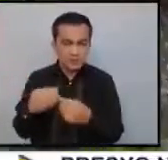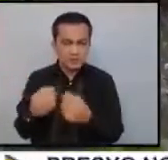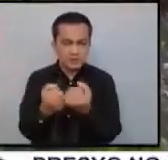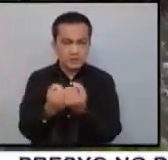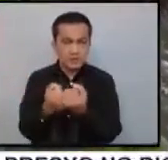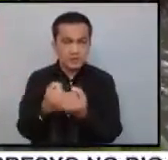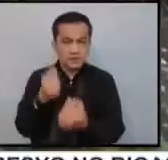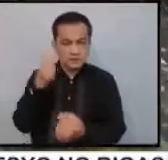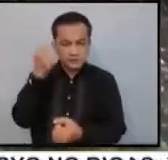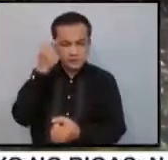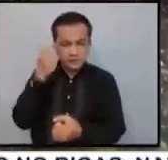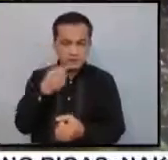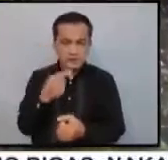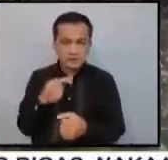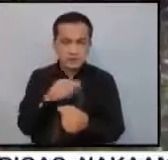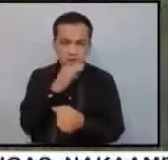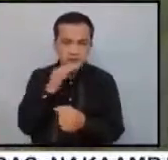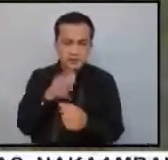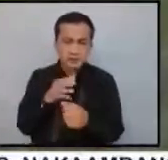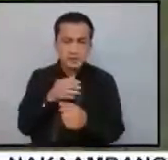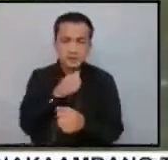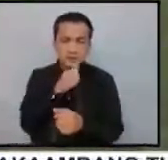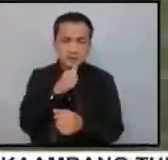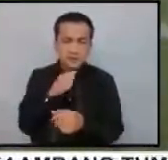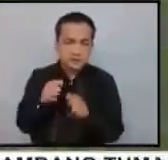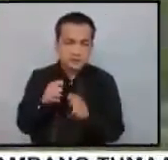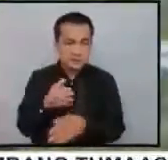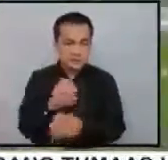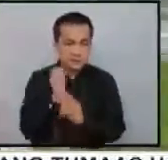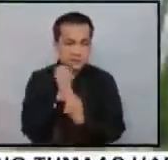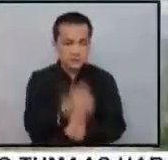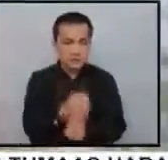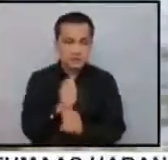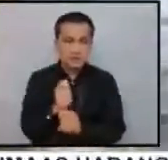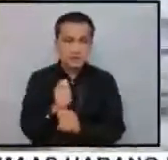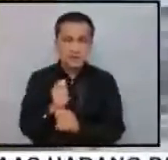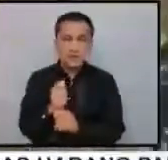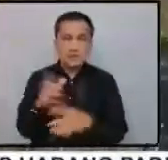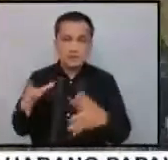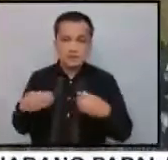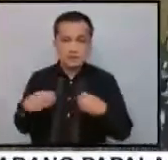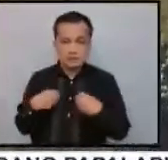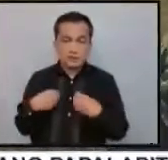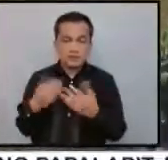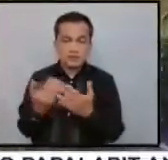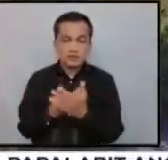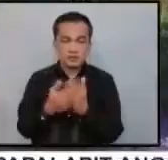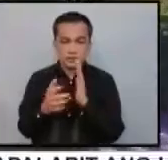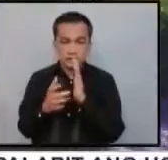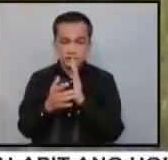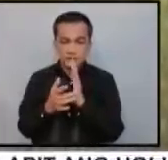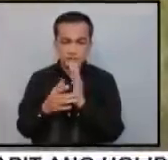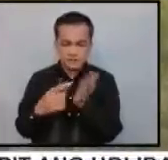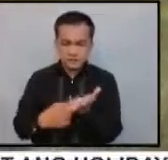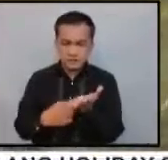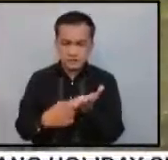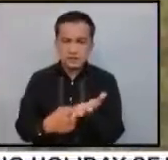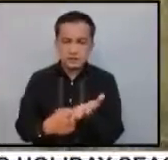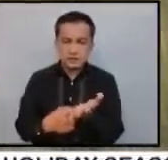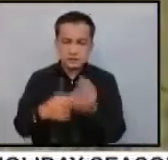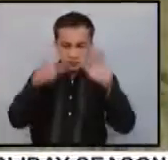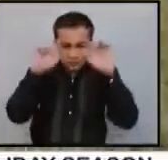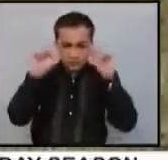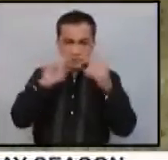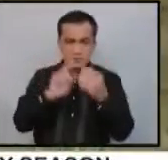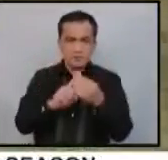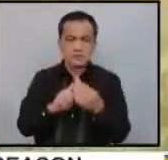pamahalaan sa mga magsasaka at maing isda para mag-adapt na sa makabagong teknolohiya. Tinalakay rin ng Pangulo ang tungkol sa siyensya.